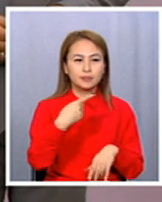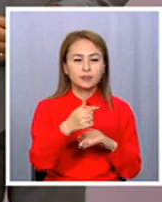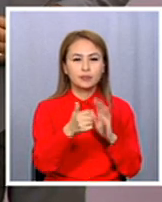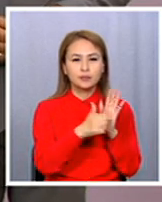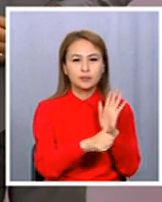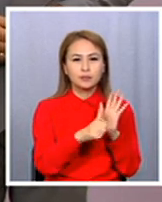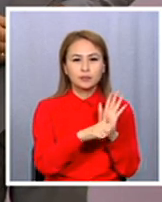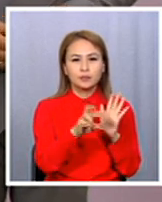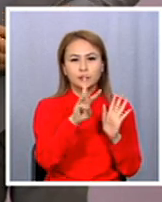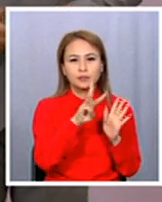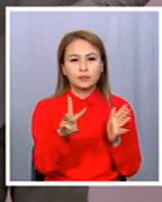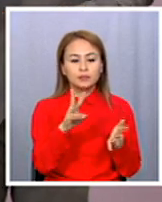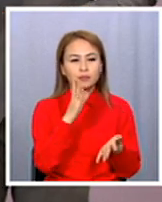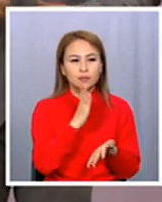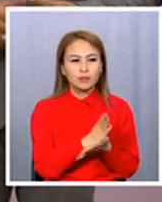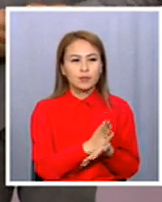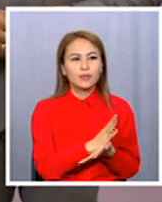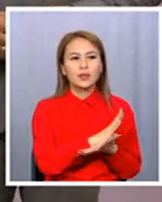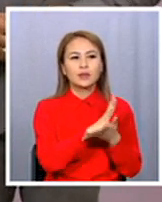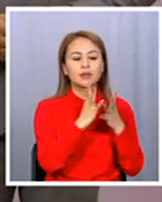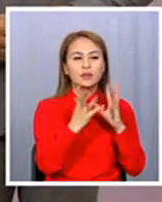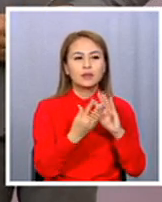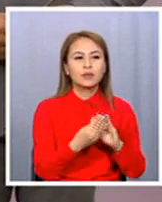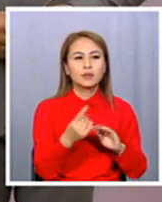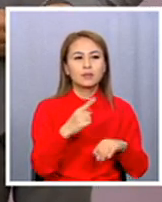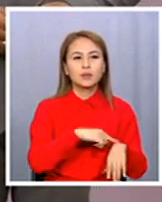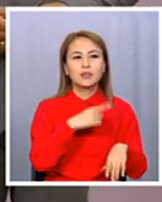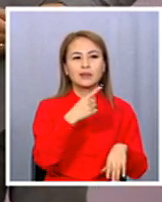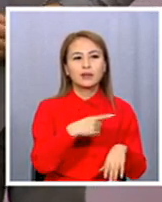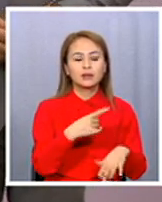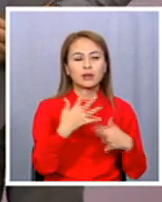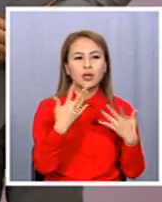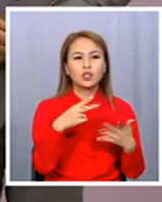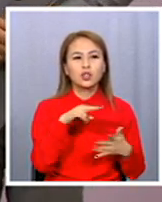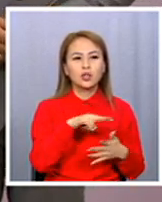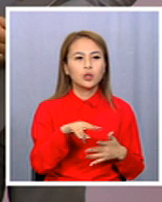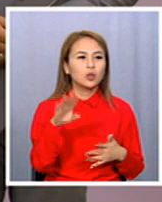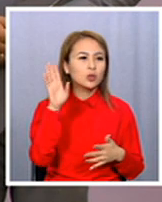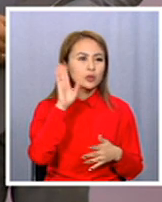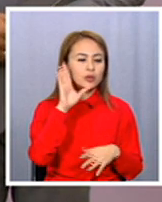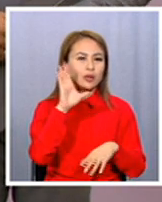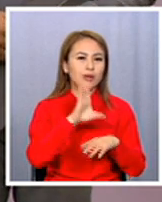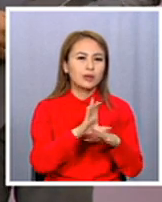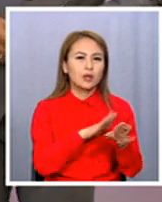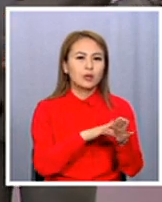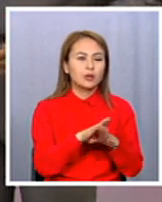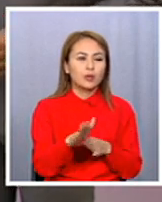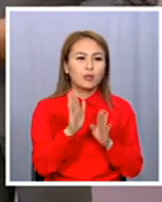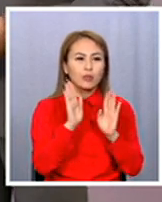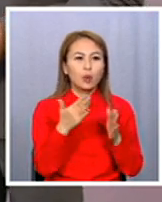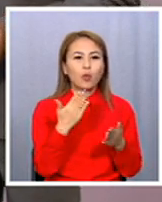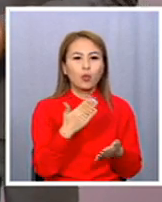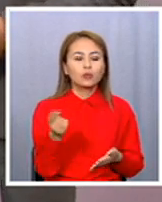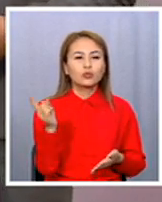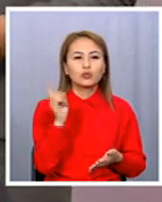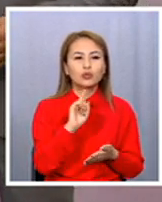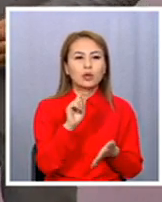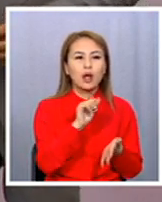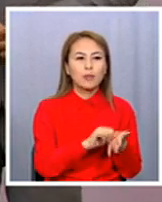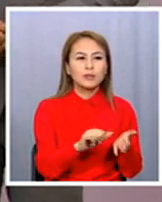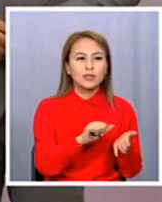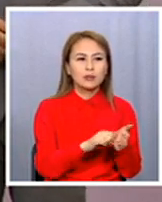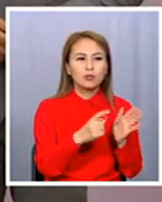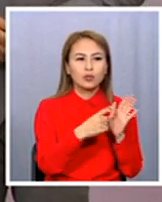бар. Демек, 1 сағатта қанша стақан су толатын анықтайық. Ол үшін 60-ты